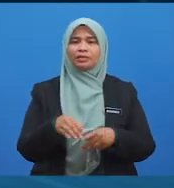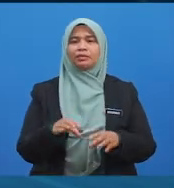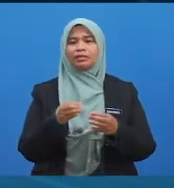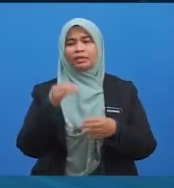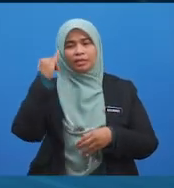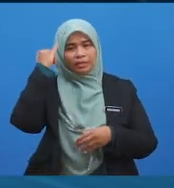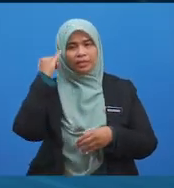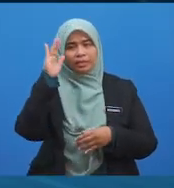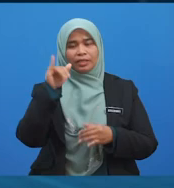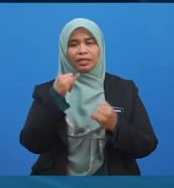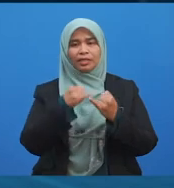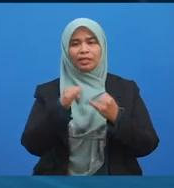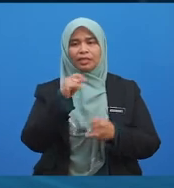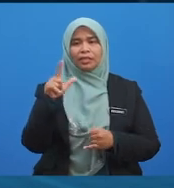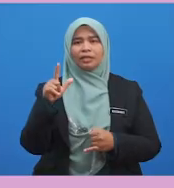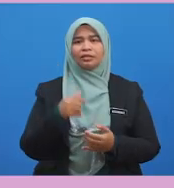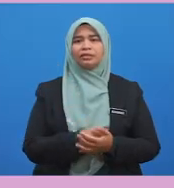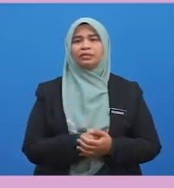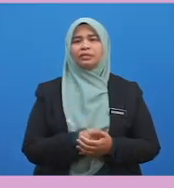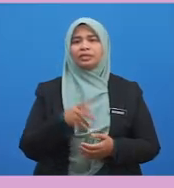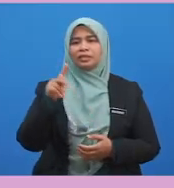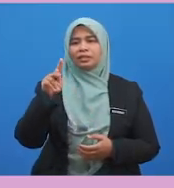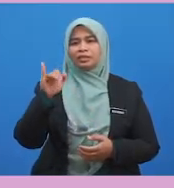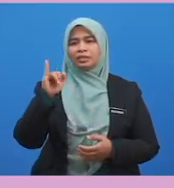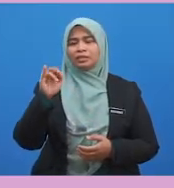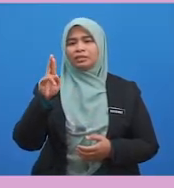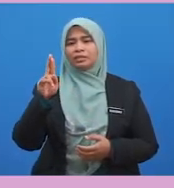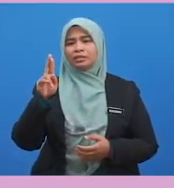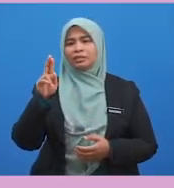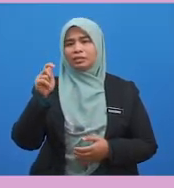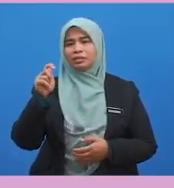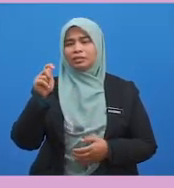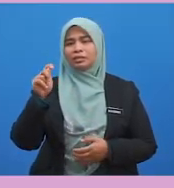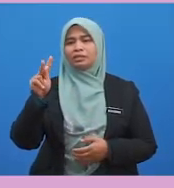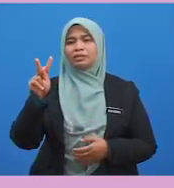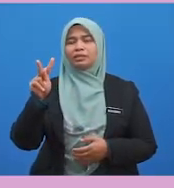Kaedah penjanaan idea yang terakhir ialah kaedah sesi kritik.